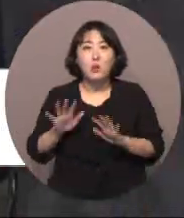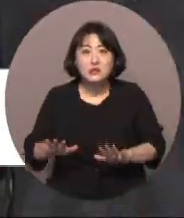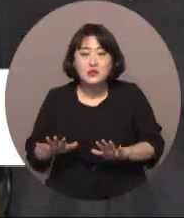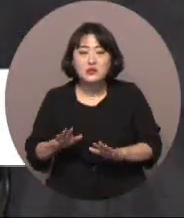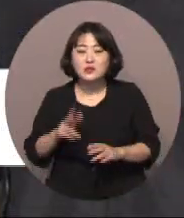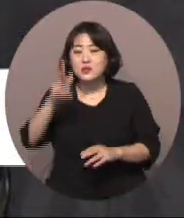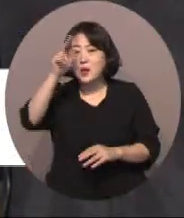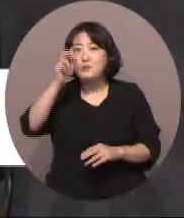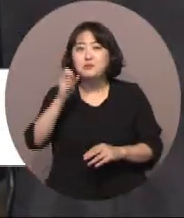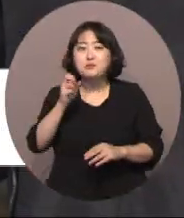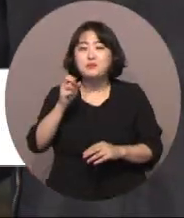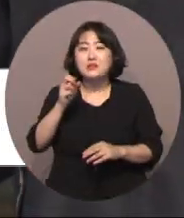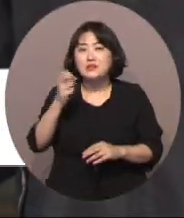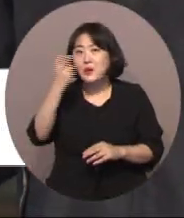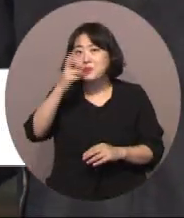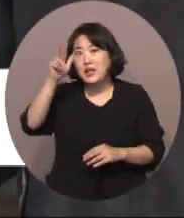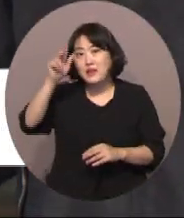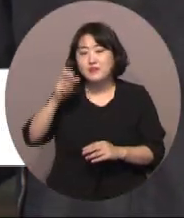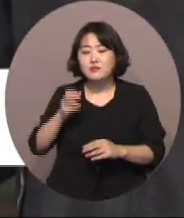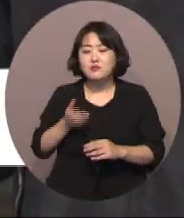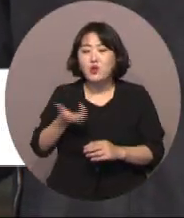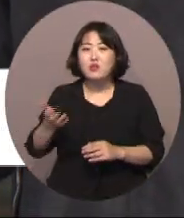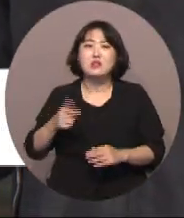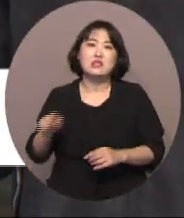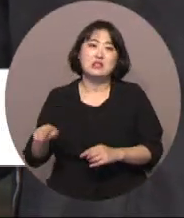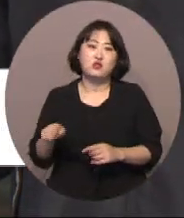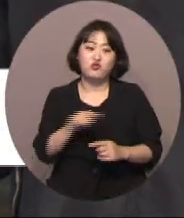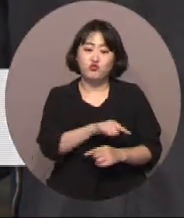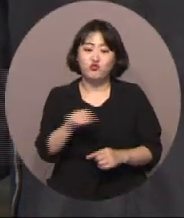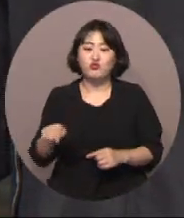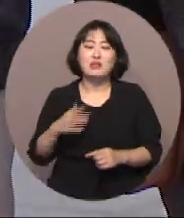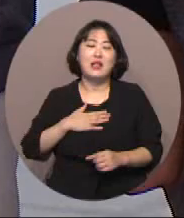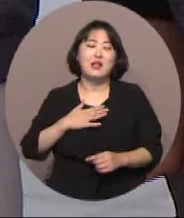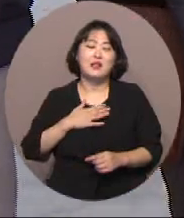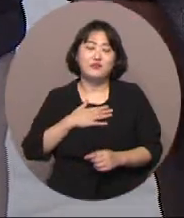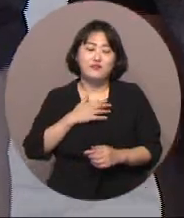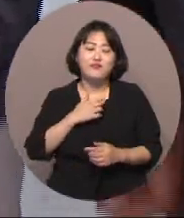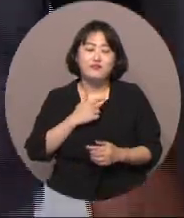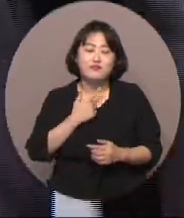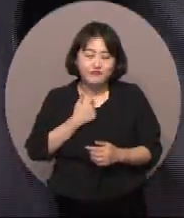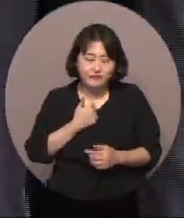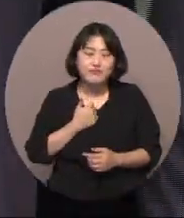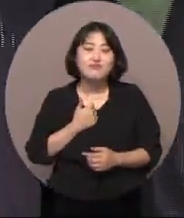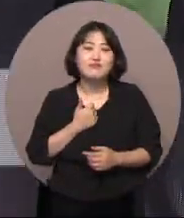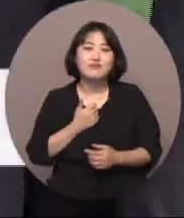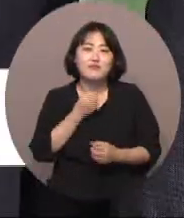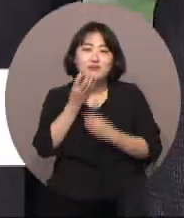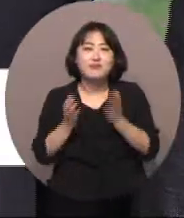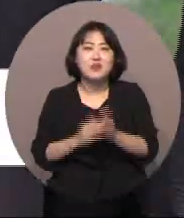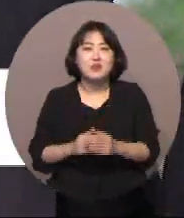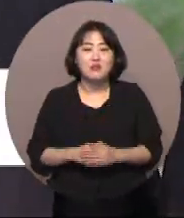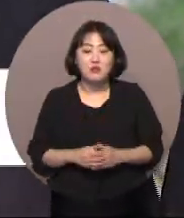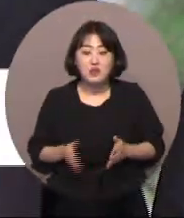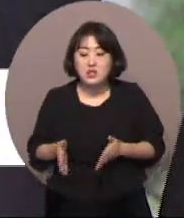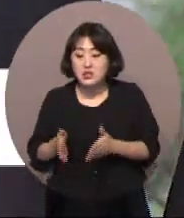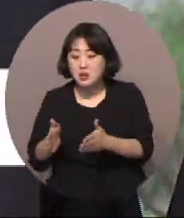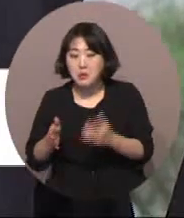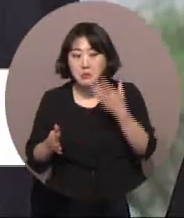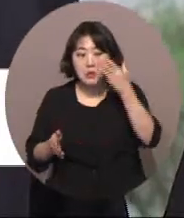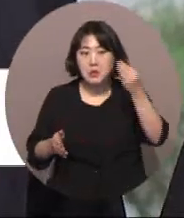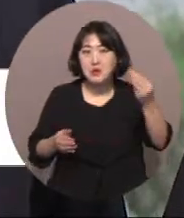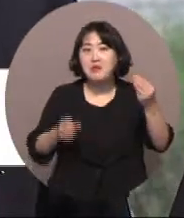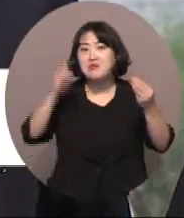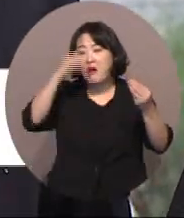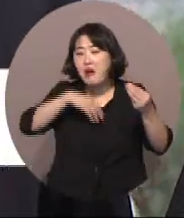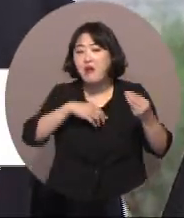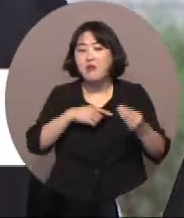오늘 검찰로 송치되기 전 이 사건도 자신이 저질렀다고 자백했습니다. 길을 가고 있는데 현금 수송 차량이 보여